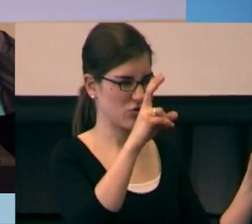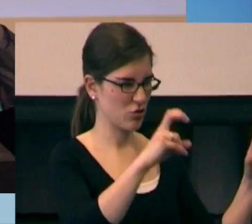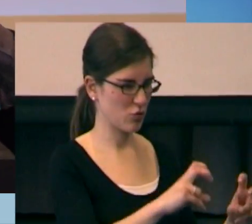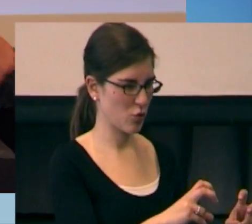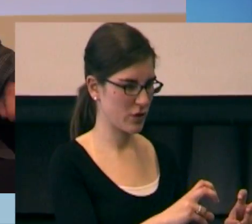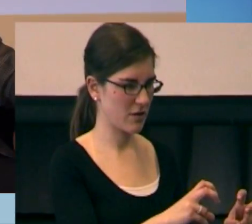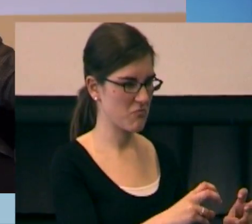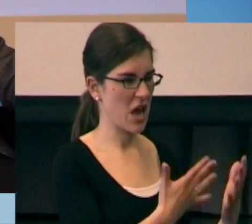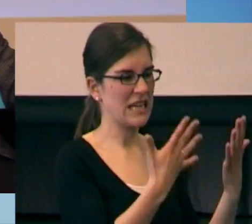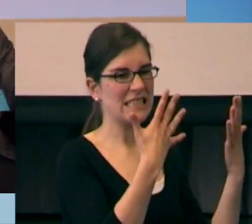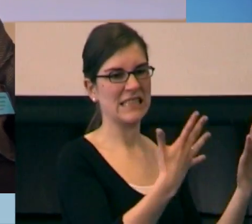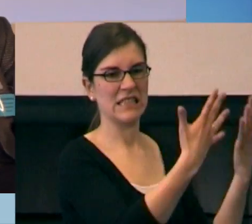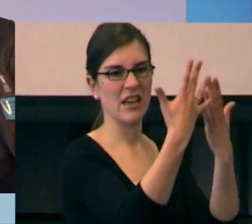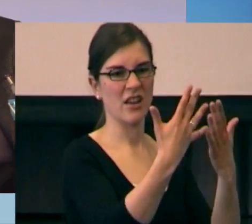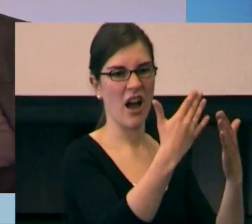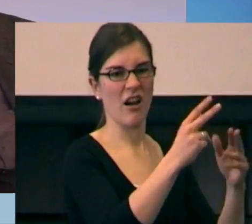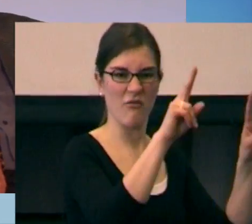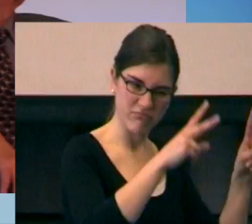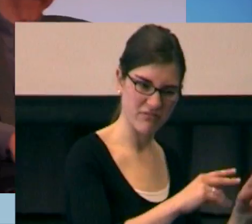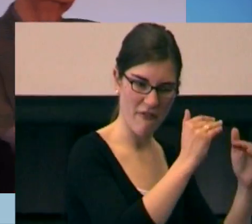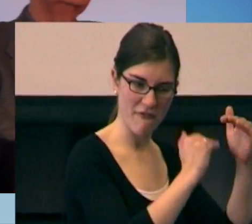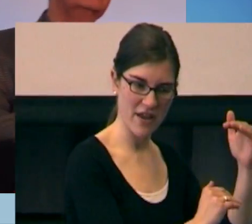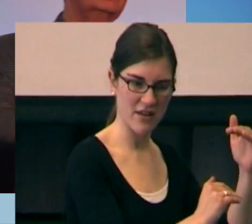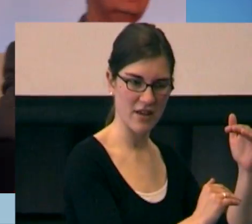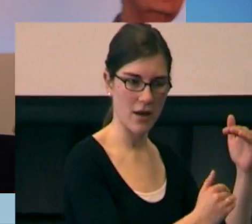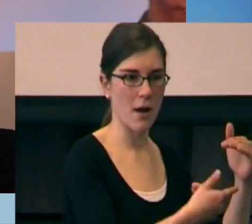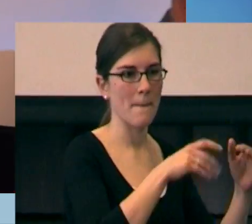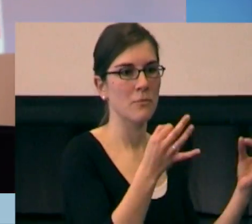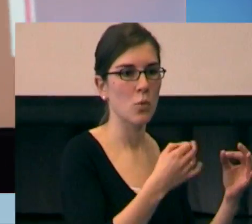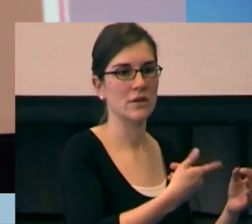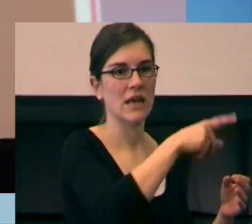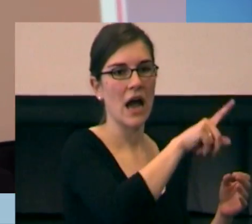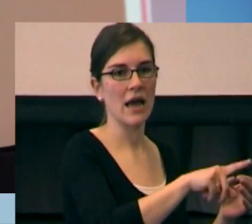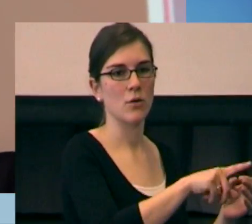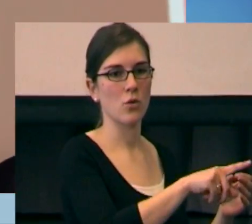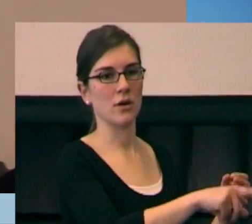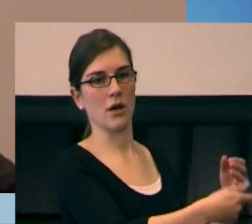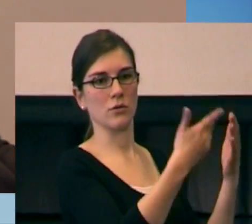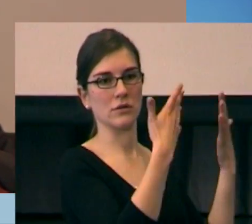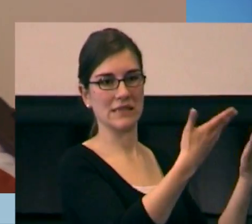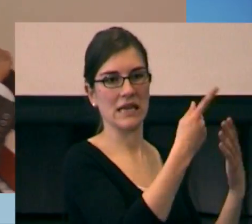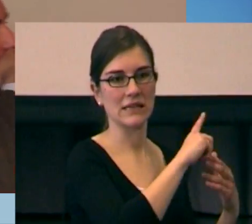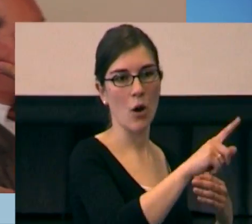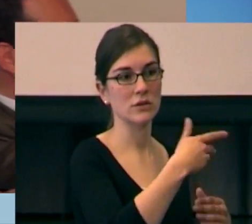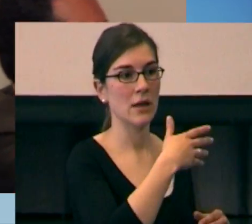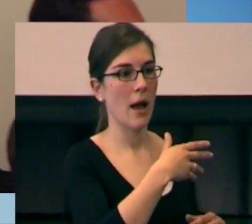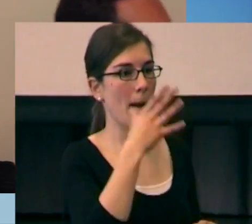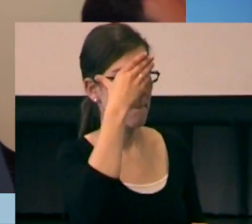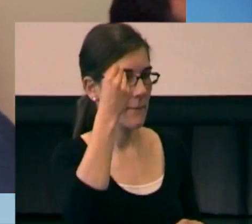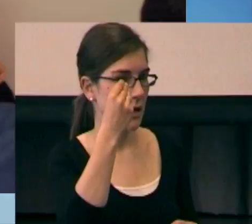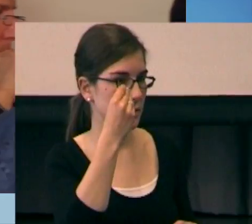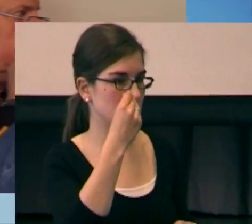lange als zehn Jahre laufen, muss ich 1410 Männer untersuchen, das heißt PSA abnehmen, untersuchen, um einen Mann dann